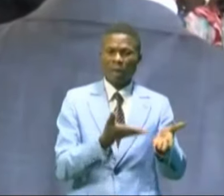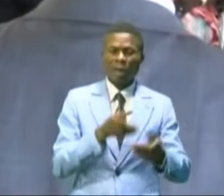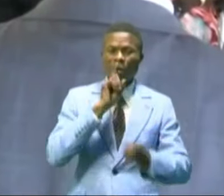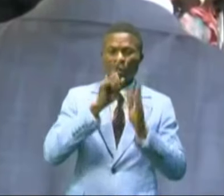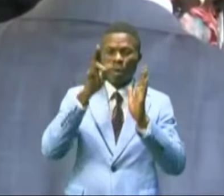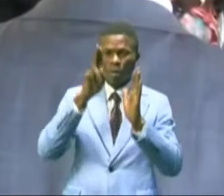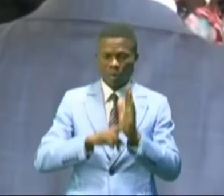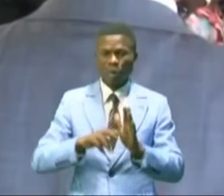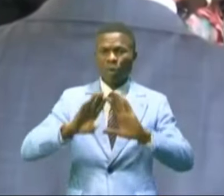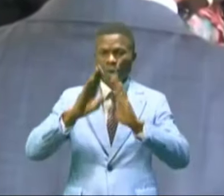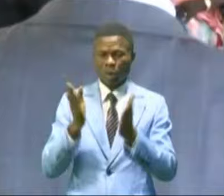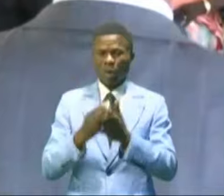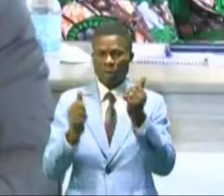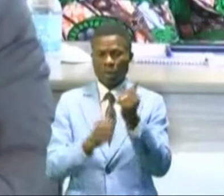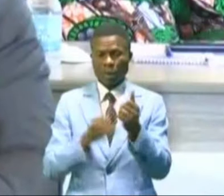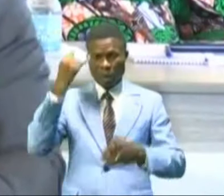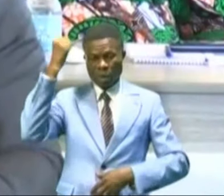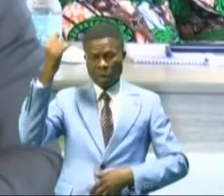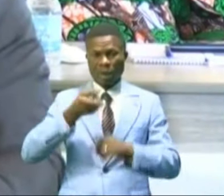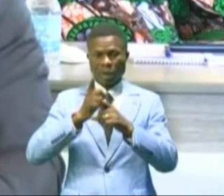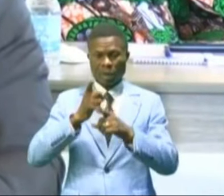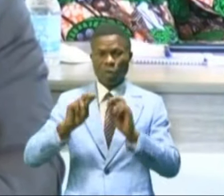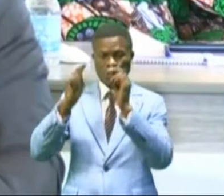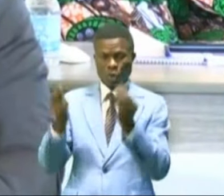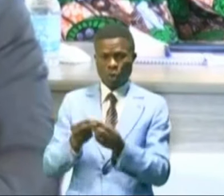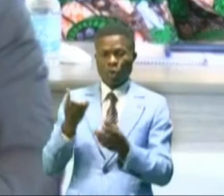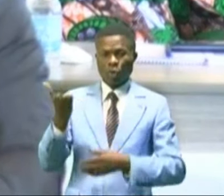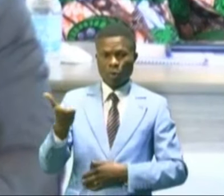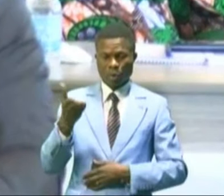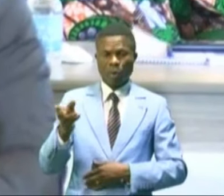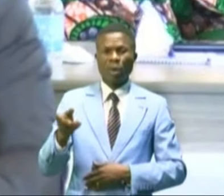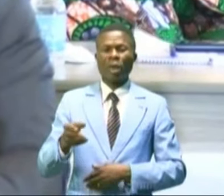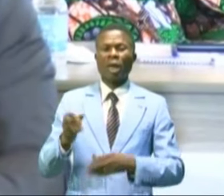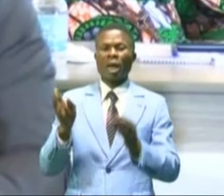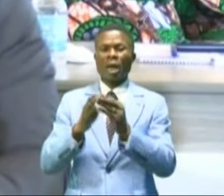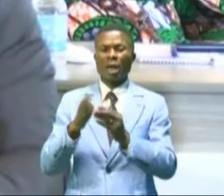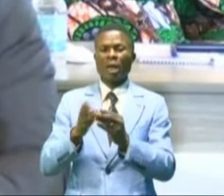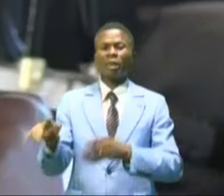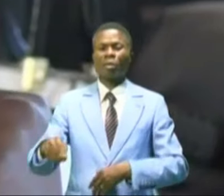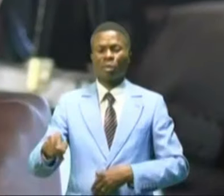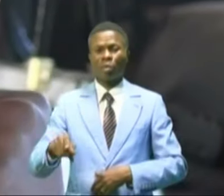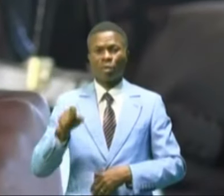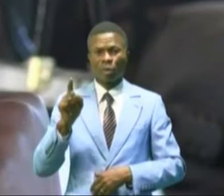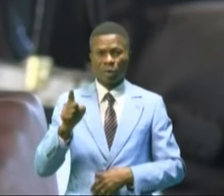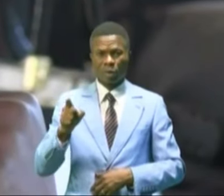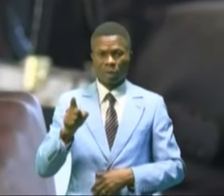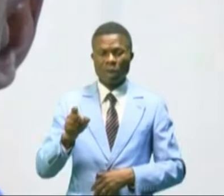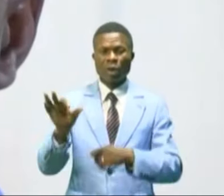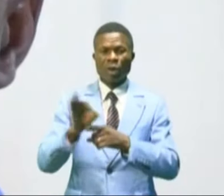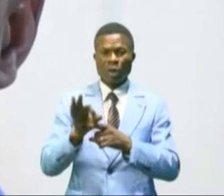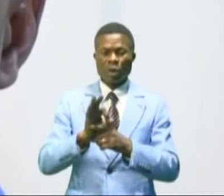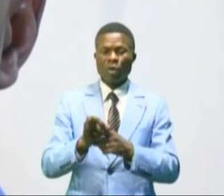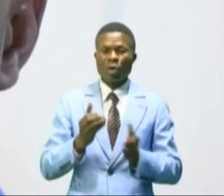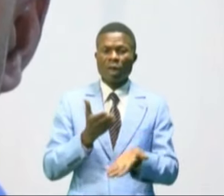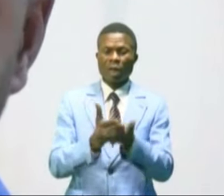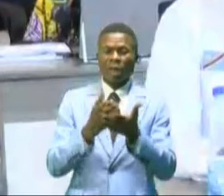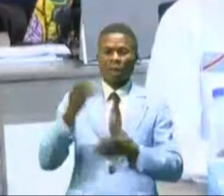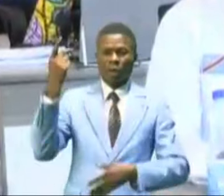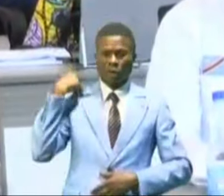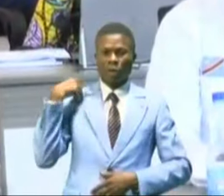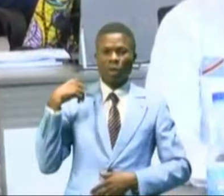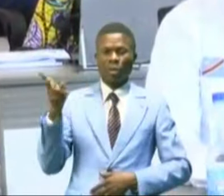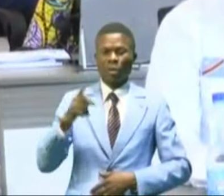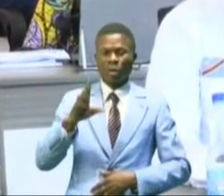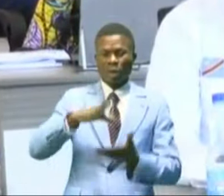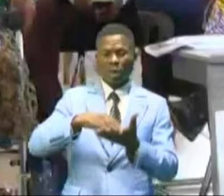y ont pris part. Initié par le président de cet organe délibérant en province, l'honorable Cyril Kimpoawel, cet atelier a permis aux élus du peuple